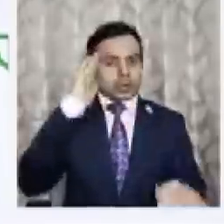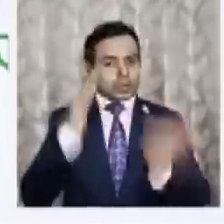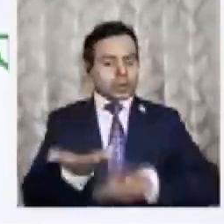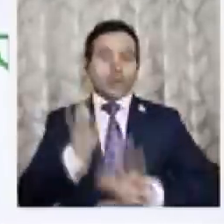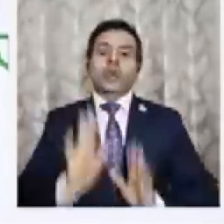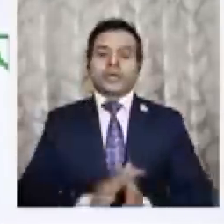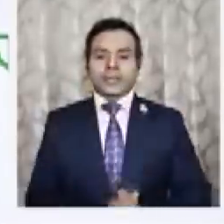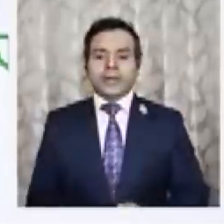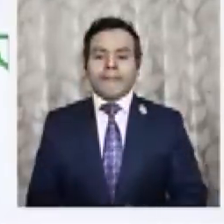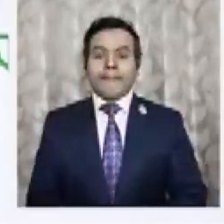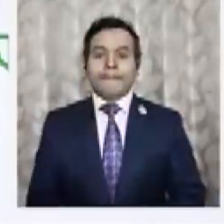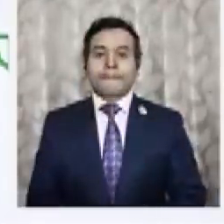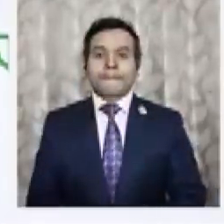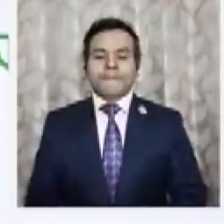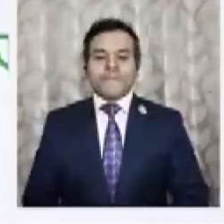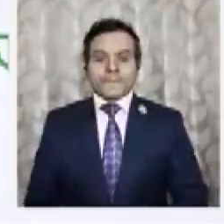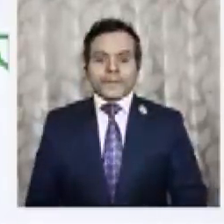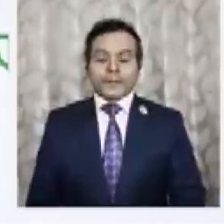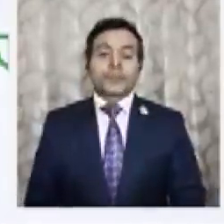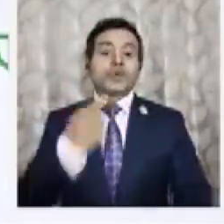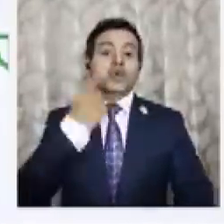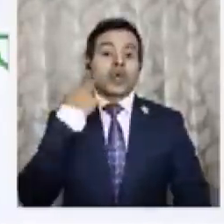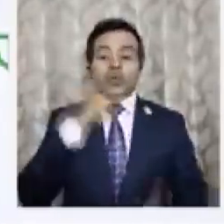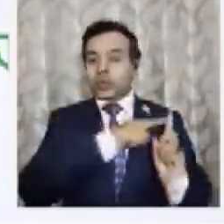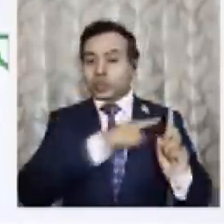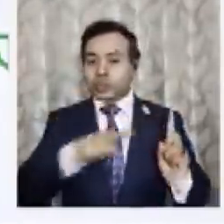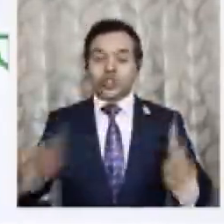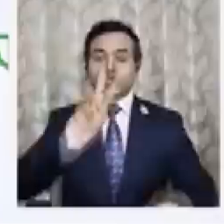বিভাগে 2 জন মৃত্যুবরণ করেছেন।